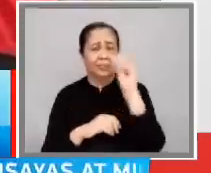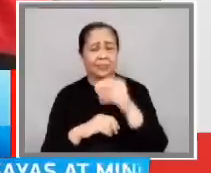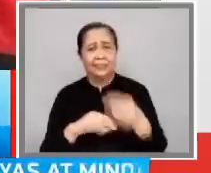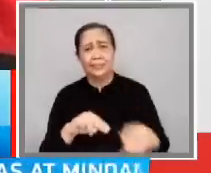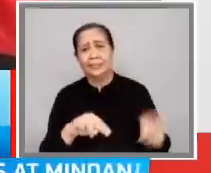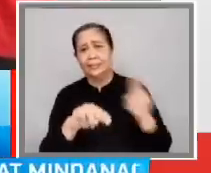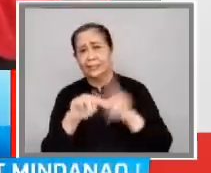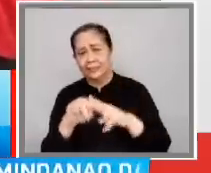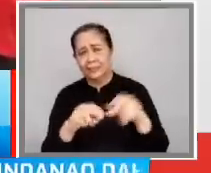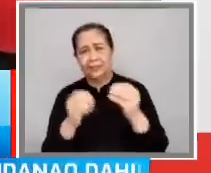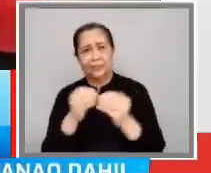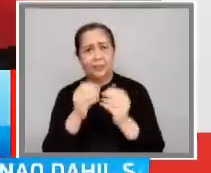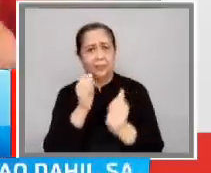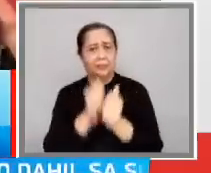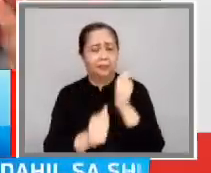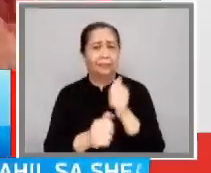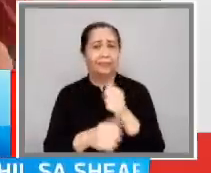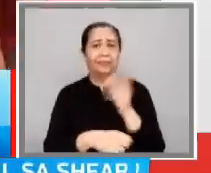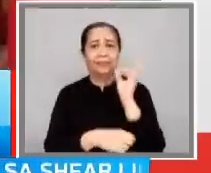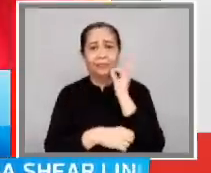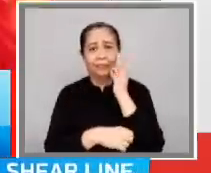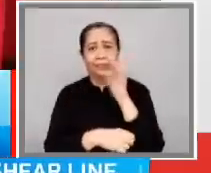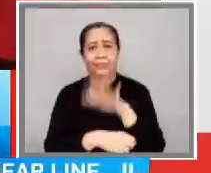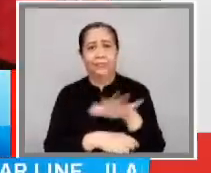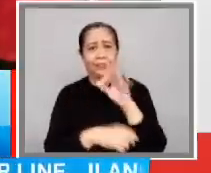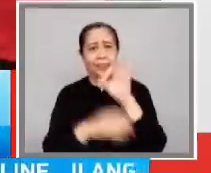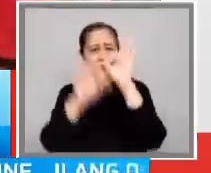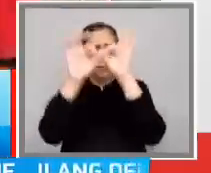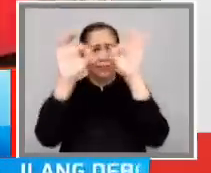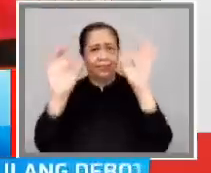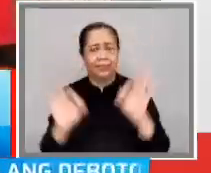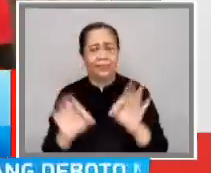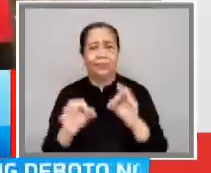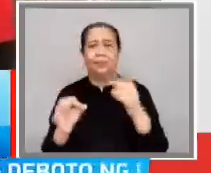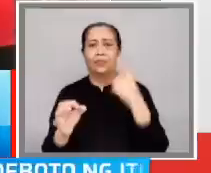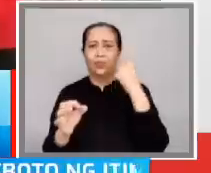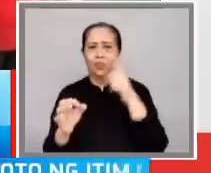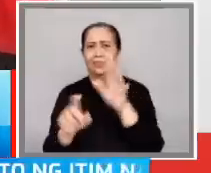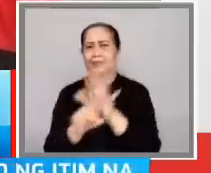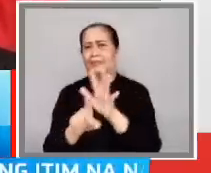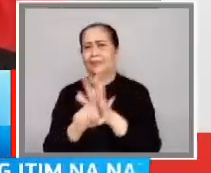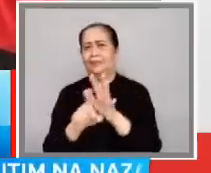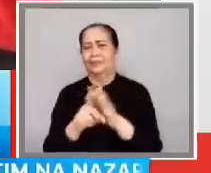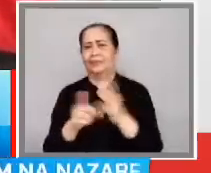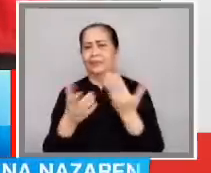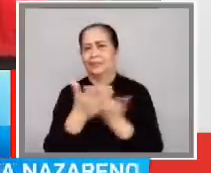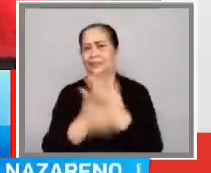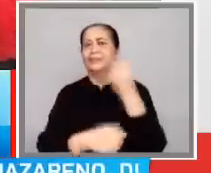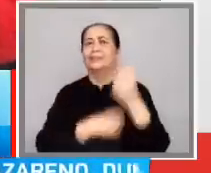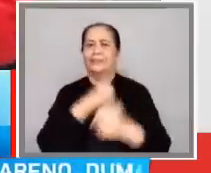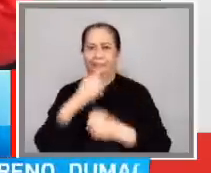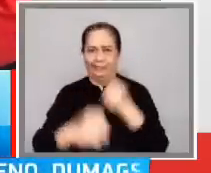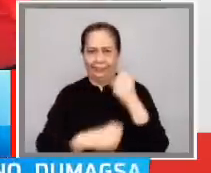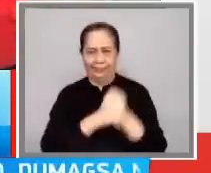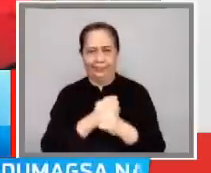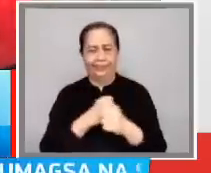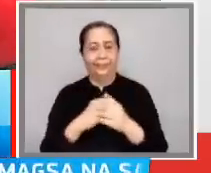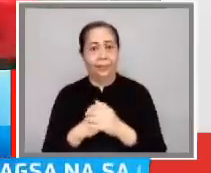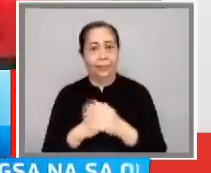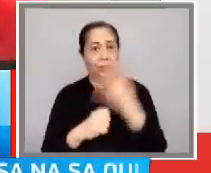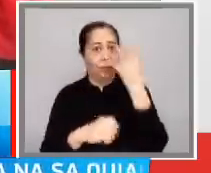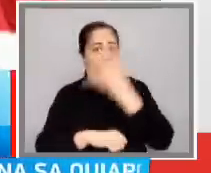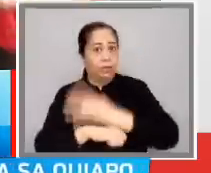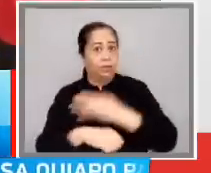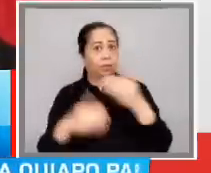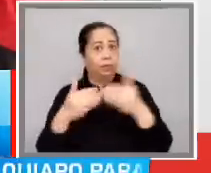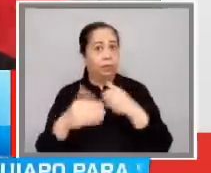ng karamihan ano, sa presyo ng mga bilog na prutas na yung pamandilang in-na-in sa pagsalubong sa bagong taon. 4 days before